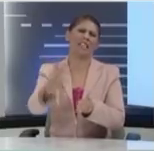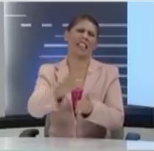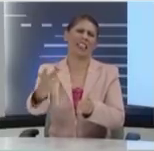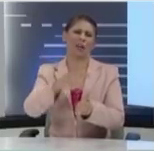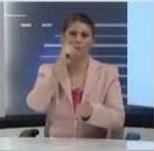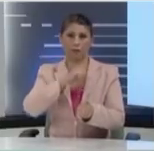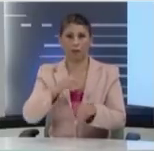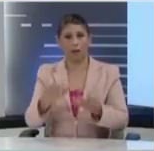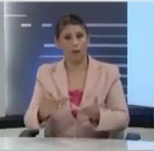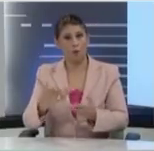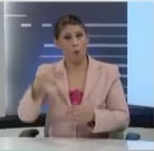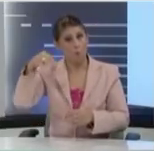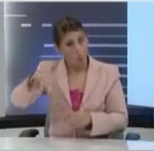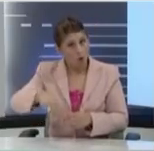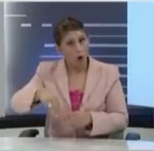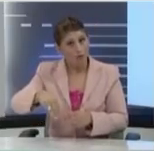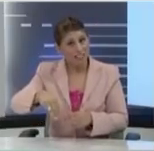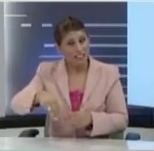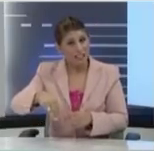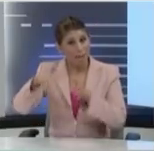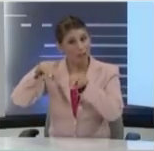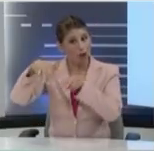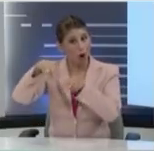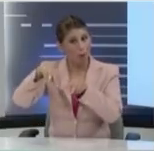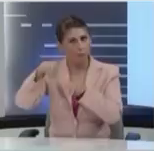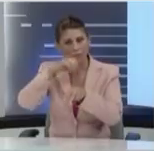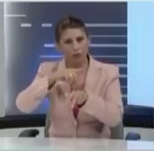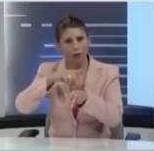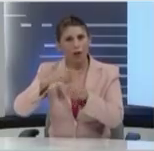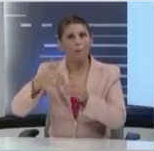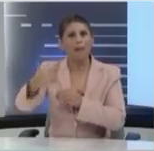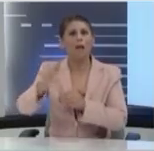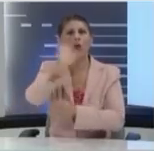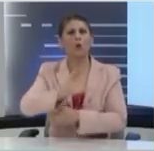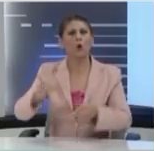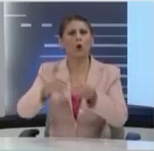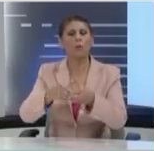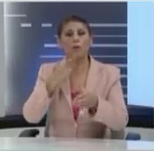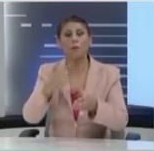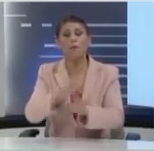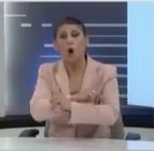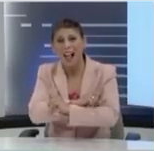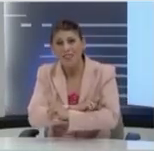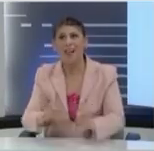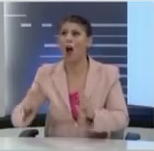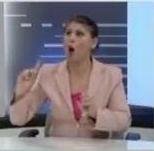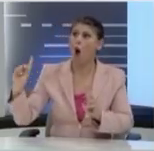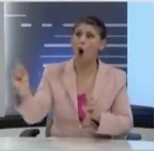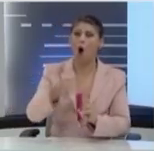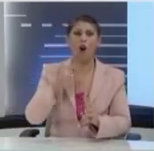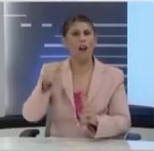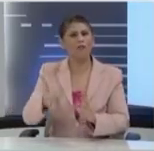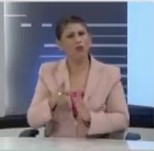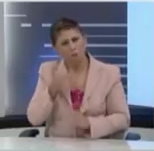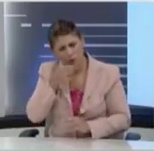αφού είναι ψεύτης ο Μοσκοβισή, είναι ψεύτες και όλοι όσοι αμέσως μετά το Eurogroup είπαν ακόμη πιο καθαρά όσα είπε